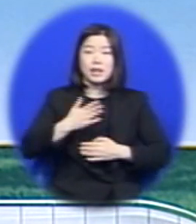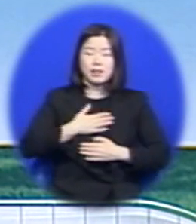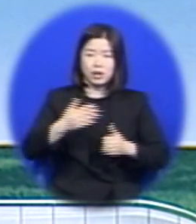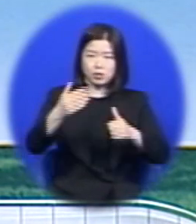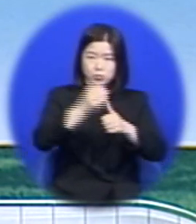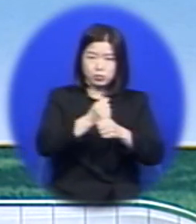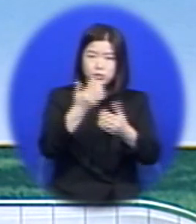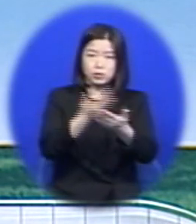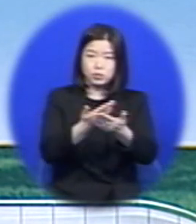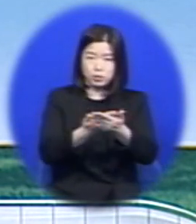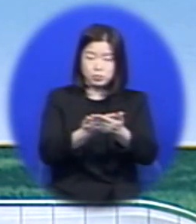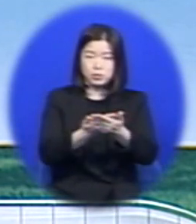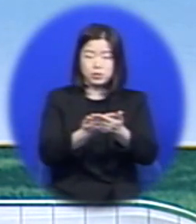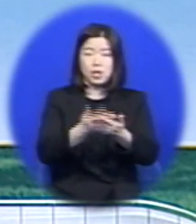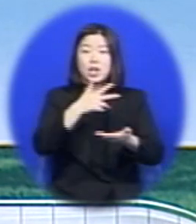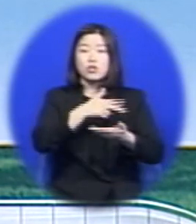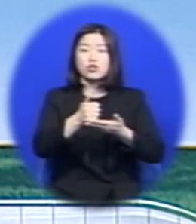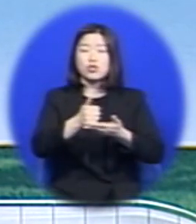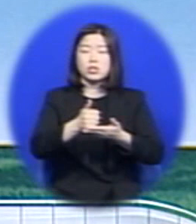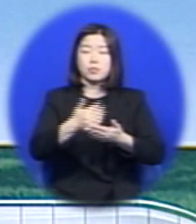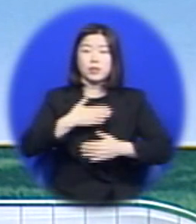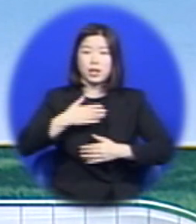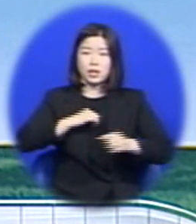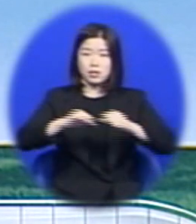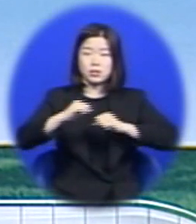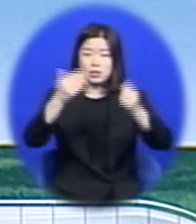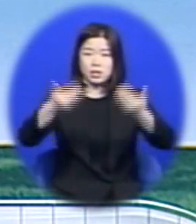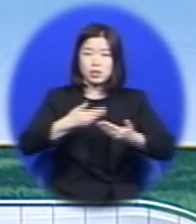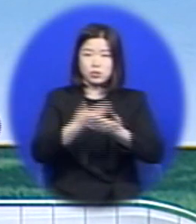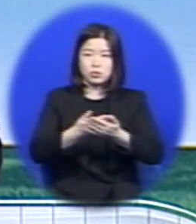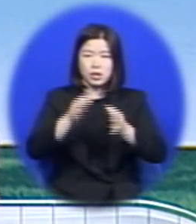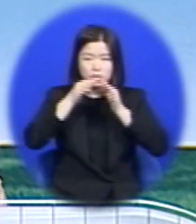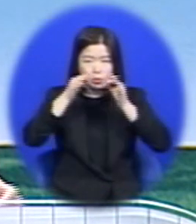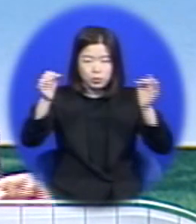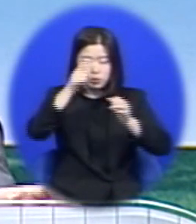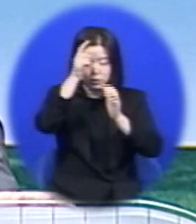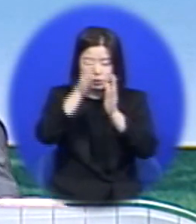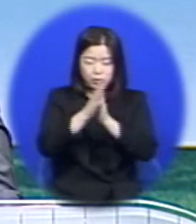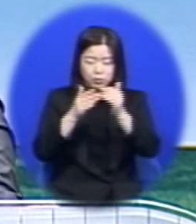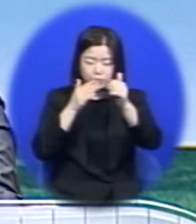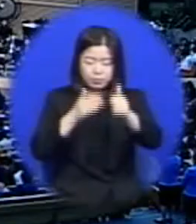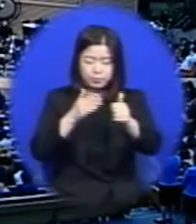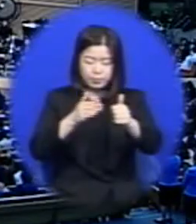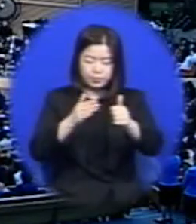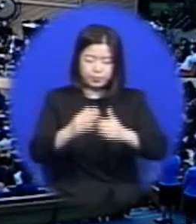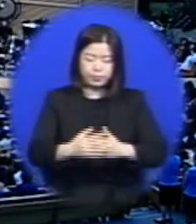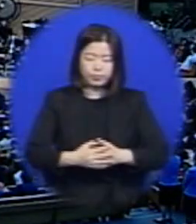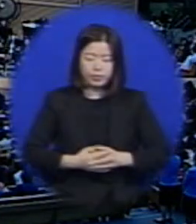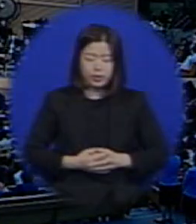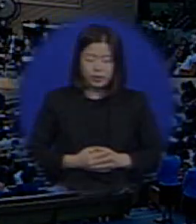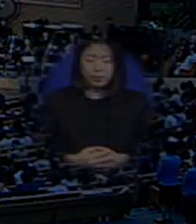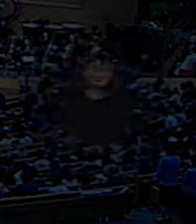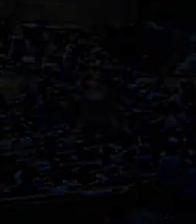붙들어 주시옵소서. 주님, 내게 역사해 주옵소서. 통성으로 기도하겠습니다. 은혜와 사랑이 충만하신 하나님.